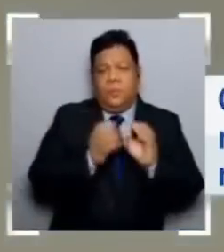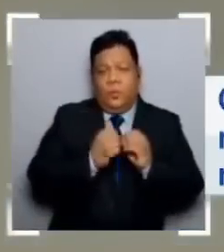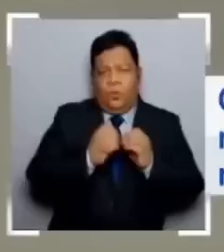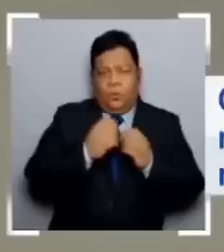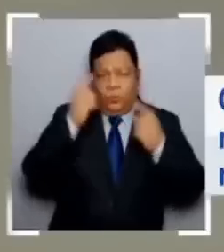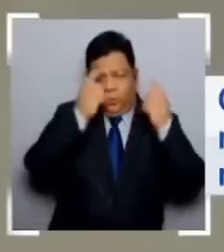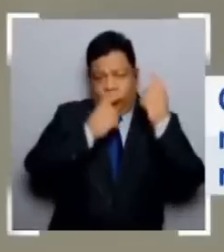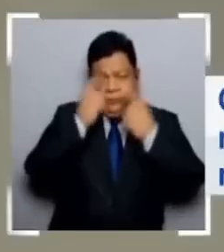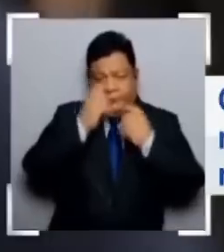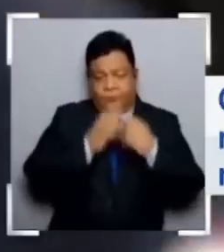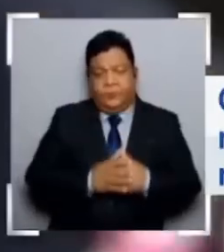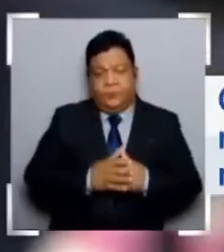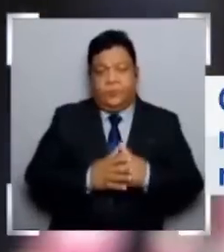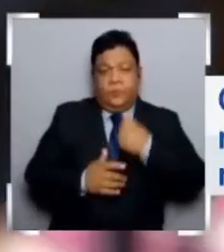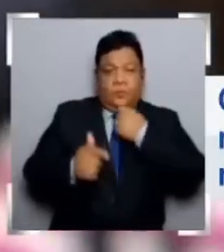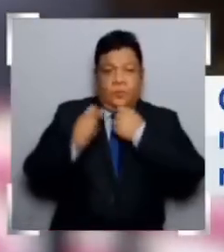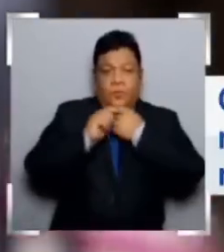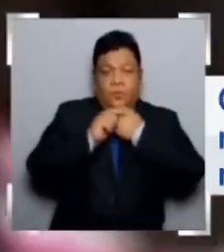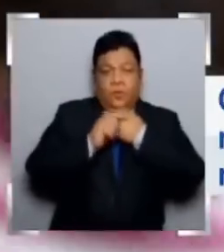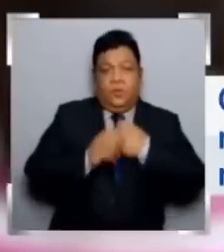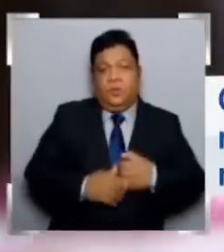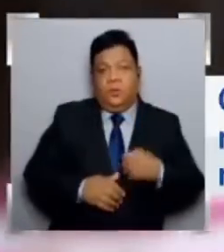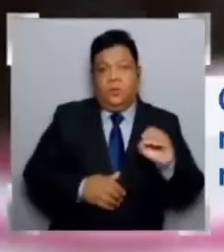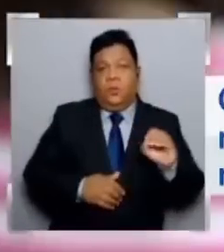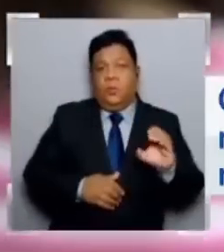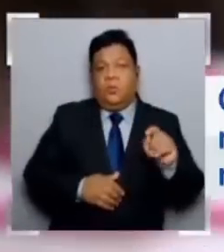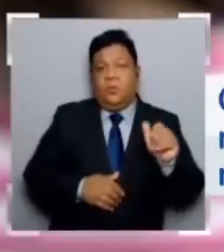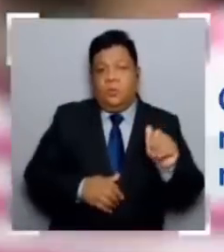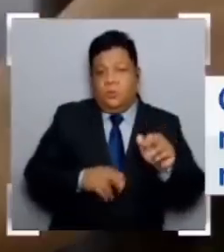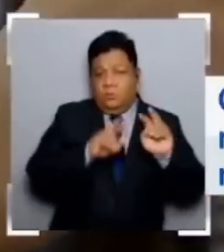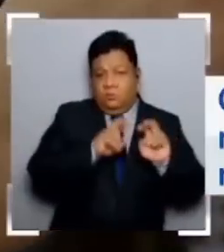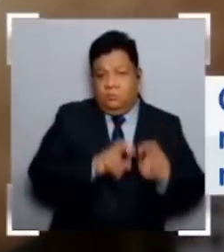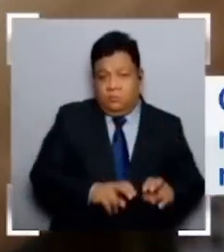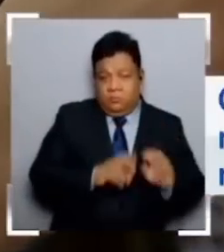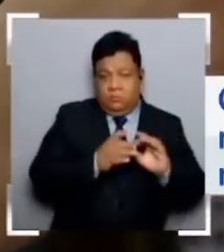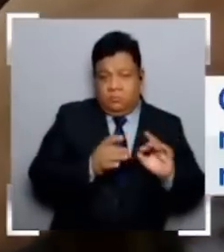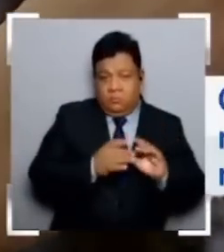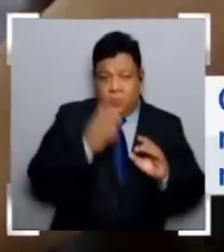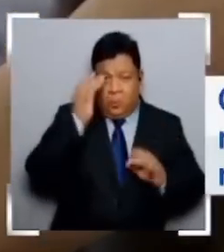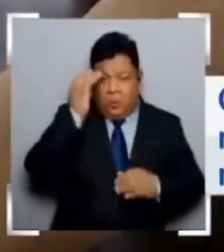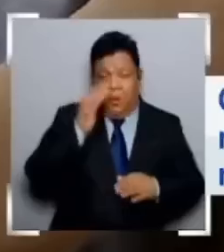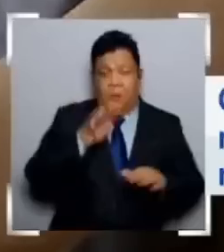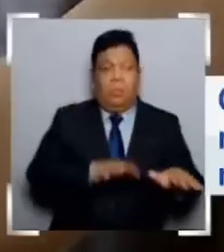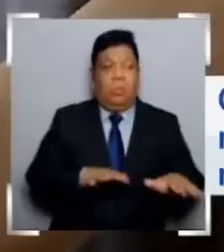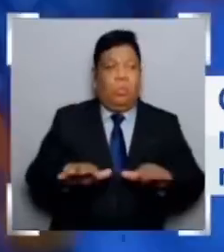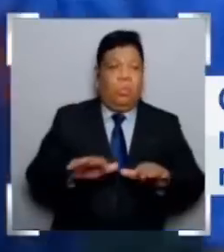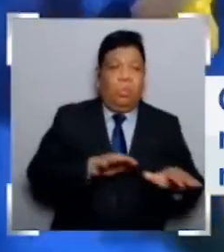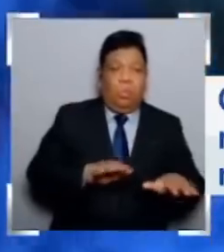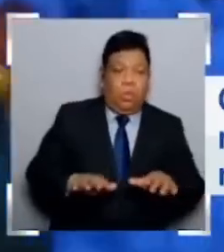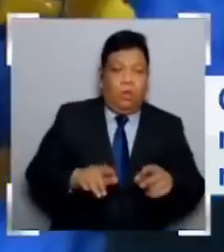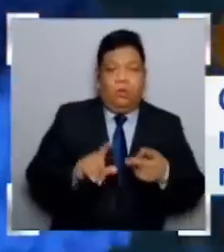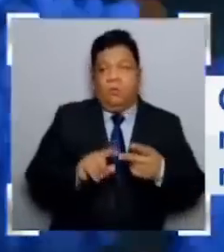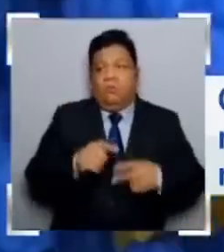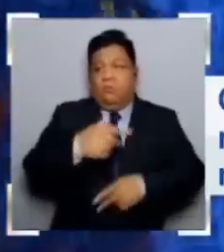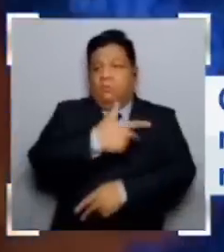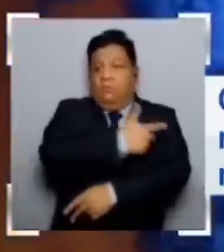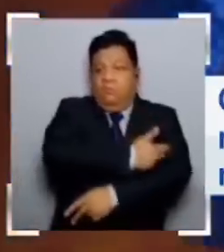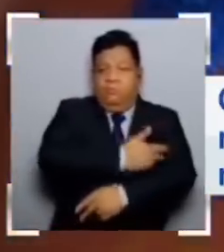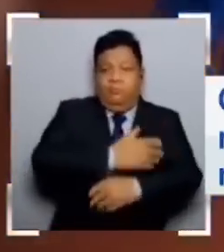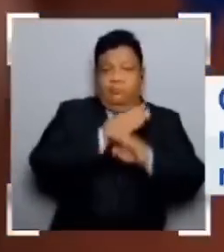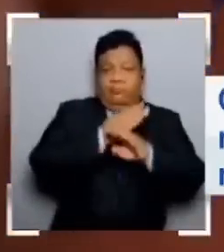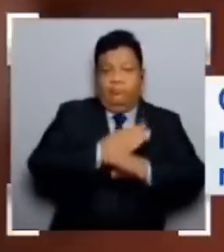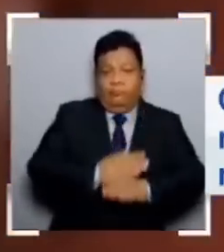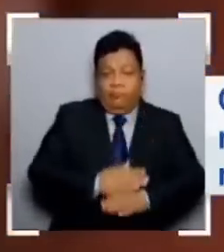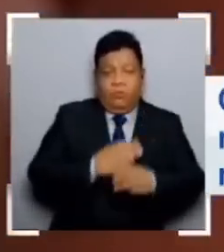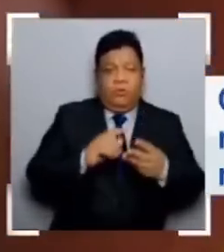Research, ang pagtaas ay dahil sa pagiging kampante sa pagsunod sa health protocols, waning o kumukupas na immunity, at paglitaw ng mga mas